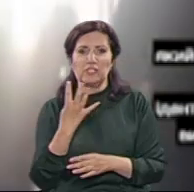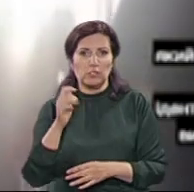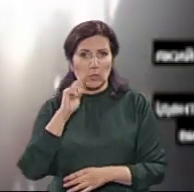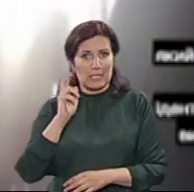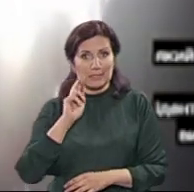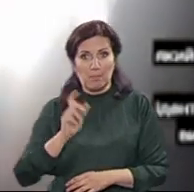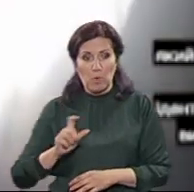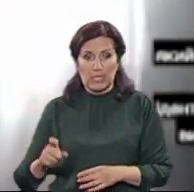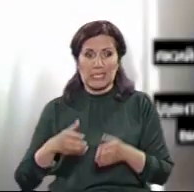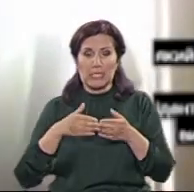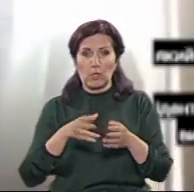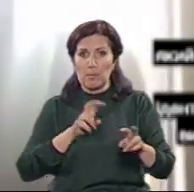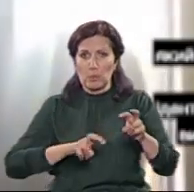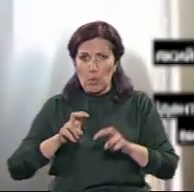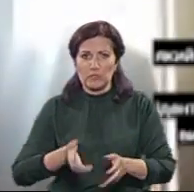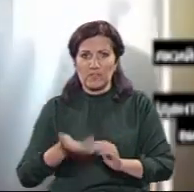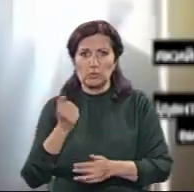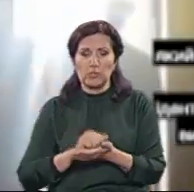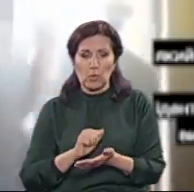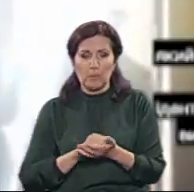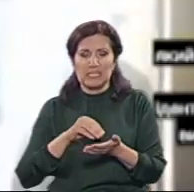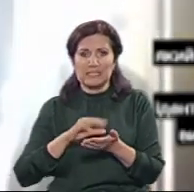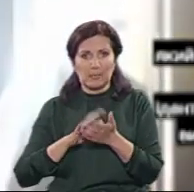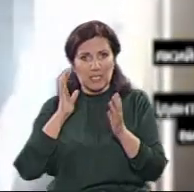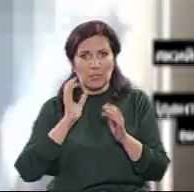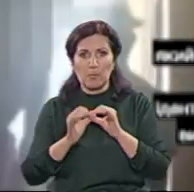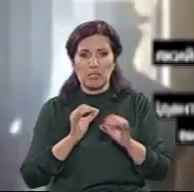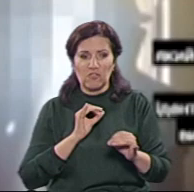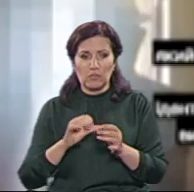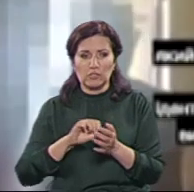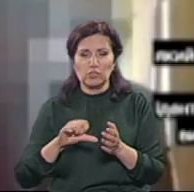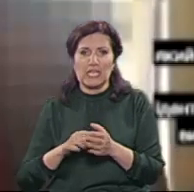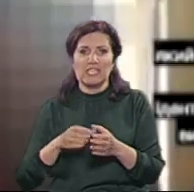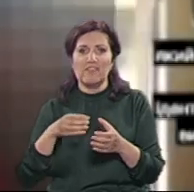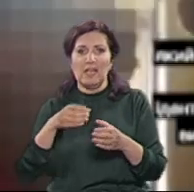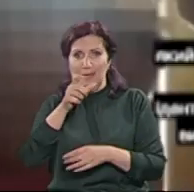моряки. На кораблі провели обшук, вилучили документи та записи радіоперемовин,